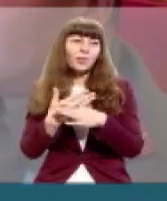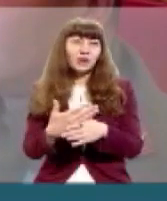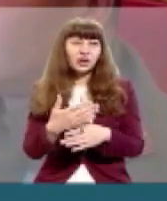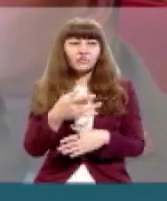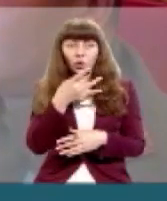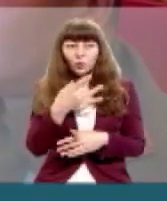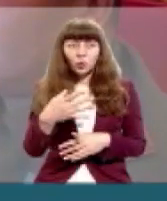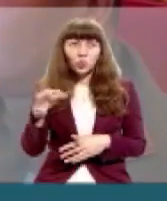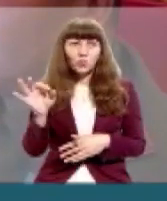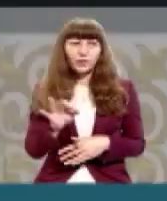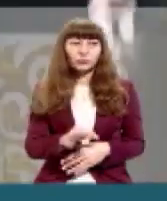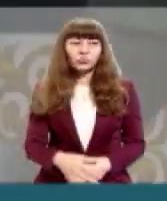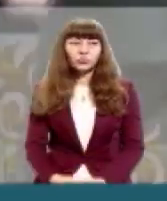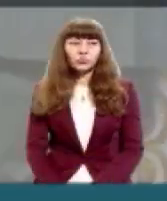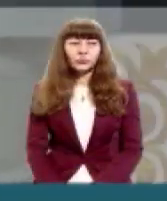помощь.